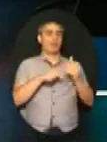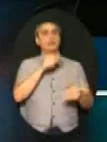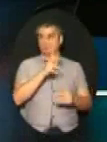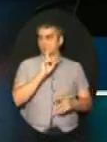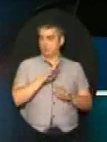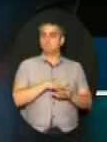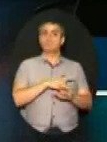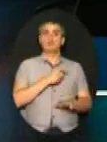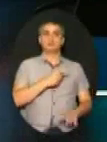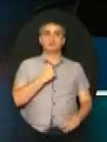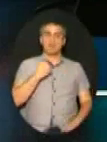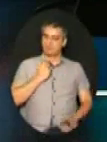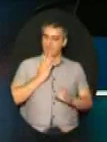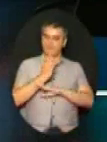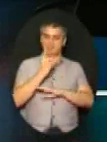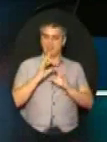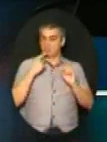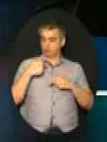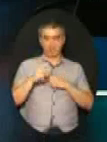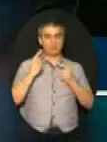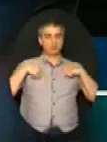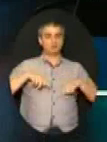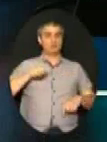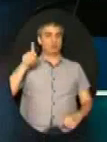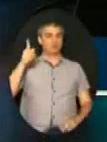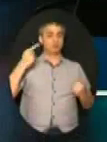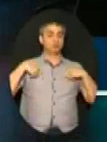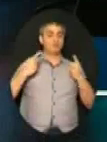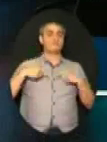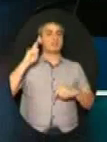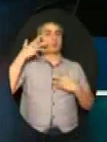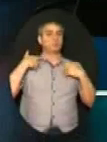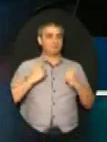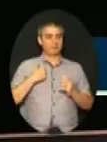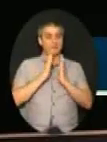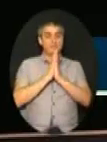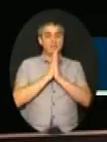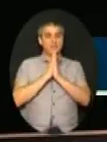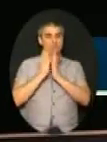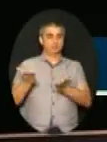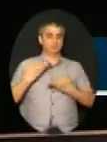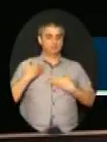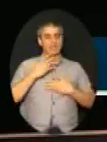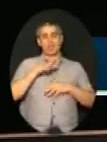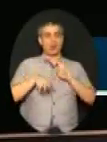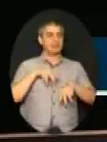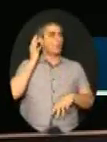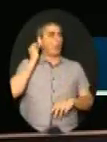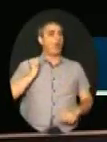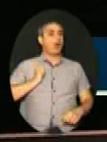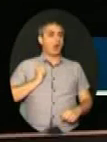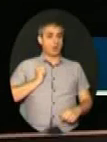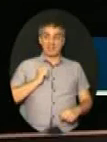בהחלט מורגש. אני התפניתי בתחילת השנה ליושב ראש הכנסת, ליושב ראש ועדת חוץ וביטחון, ביקשתי להעביר אליי את כל הטיפול בחיילות